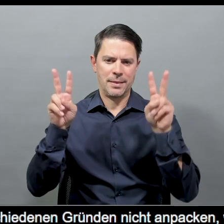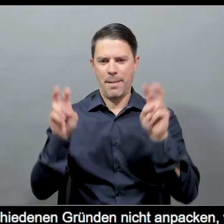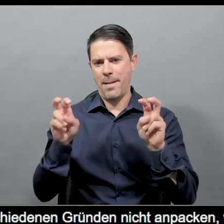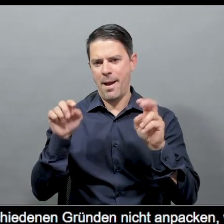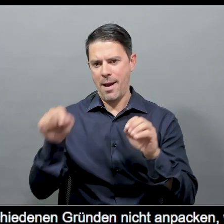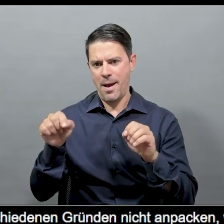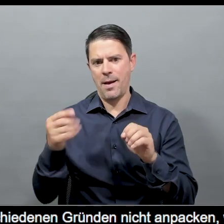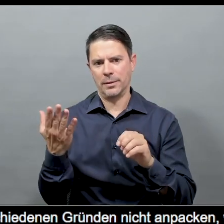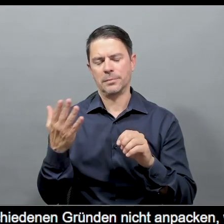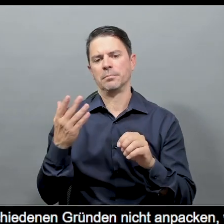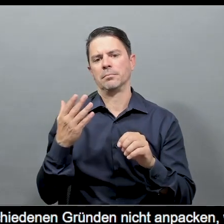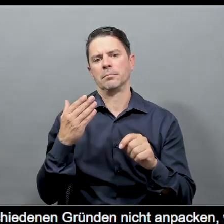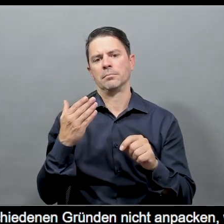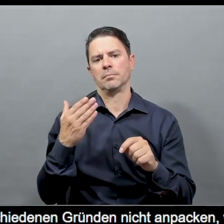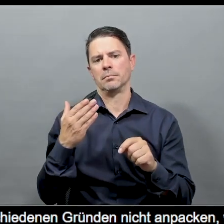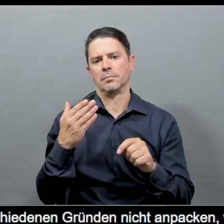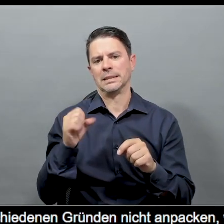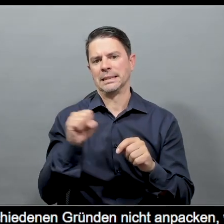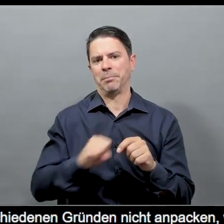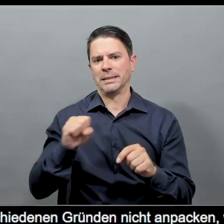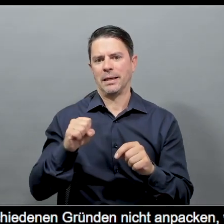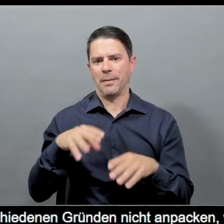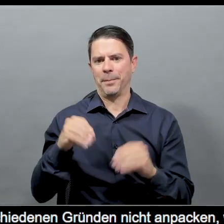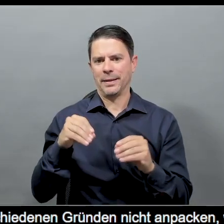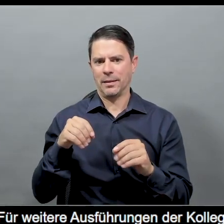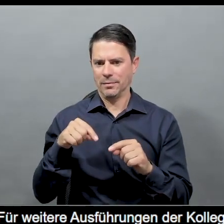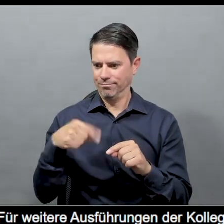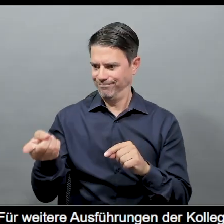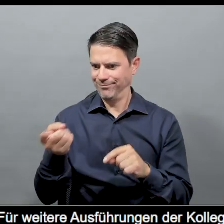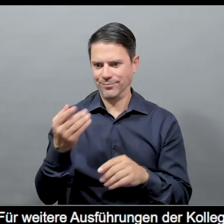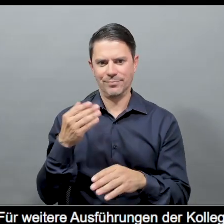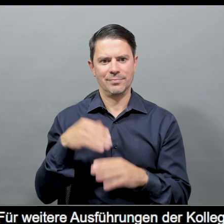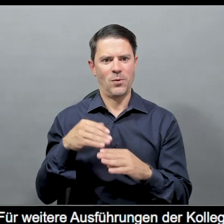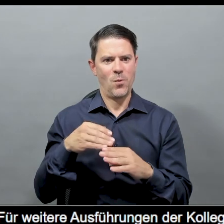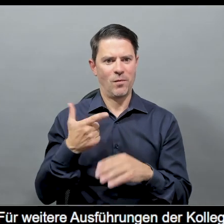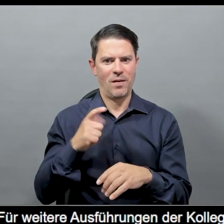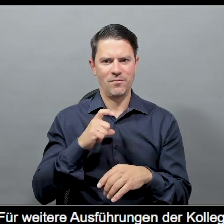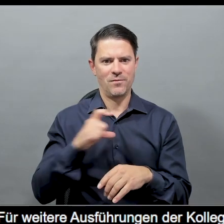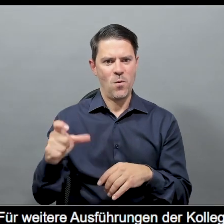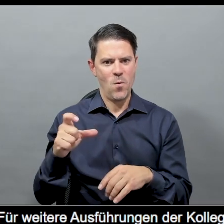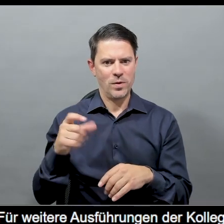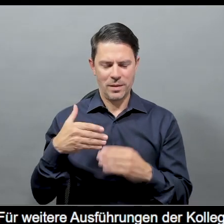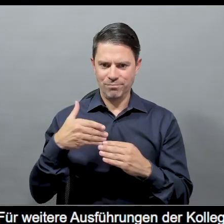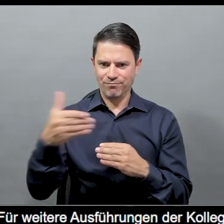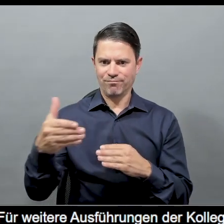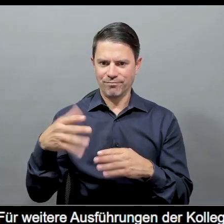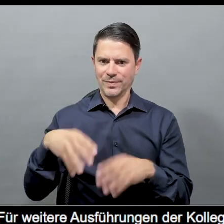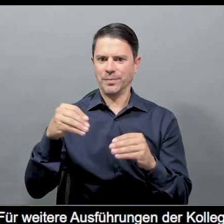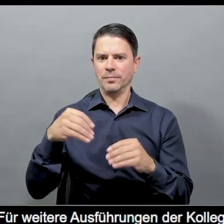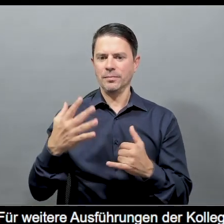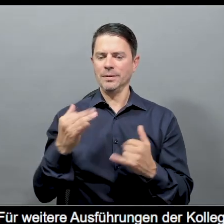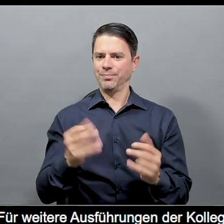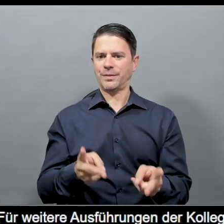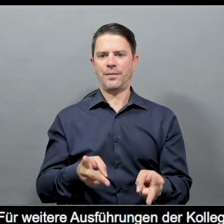Studierenden gerade die Erstsemester natürlich dann auch mit diesen Fragen in besonderer Weise auseinandersetzen. Das studentische Wohnen in Bayern